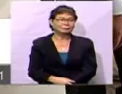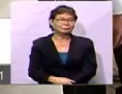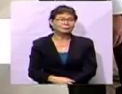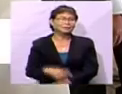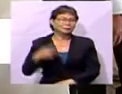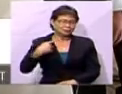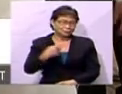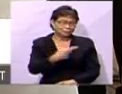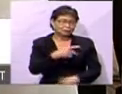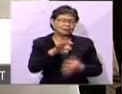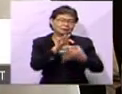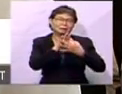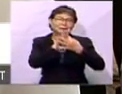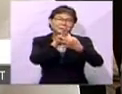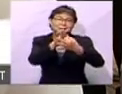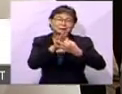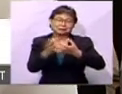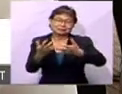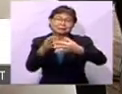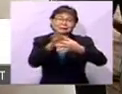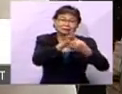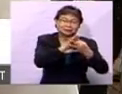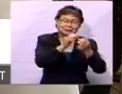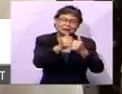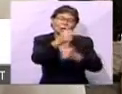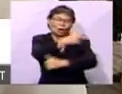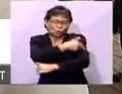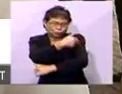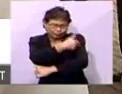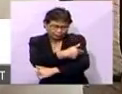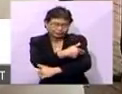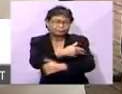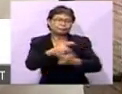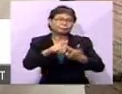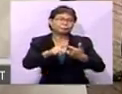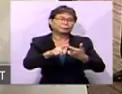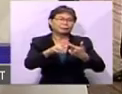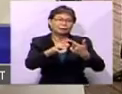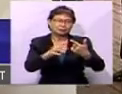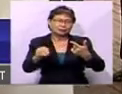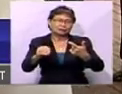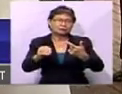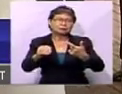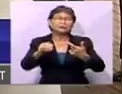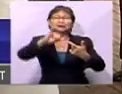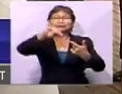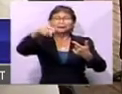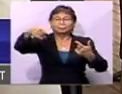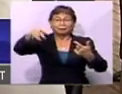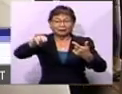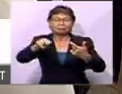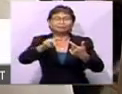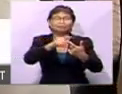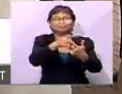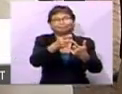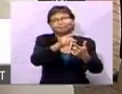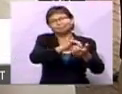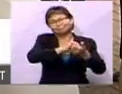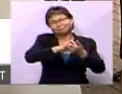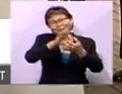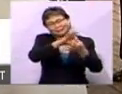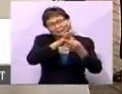Kita bekerjasama dengan pihak hospital-hospital dan juga Jabatan Pendaftaran Negara